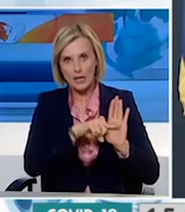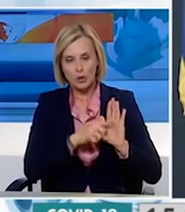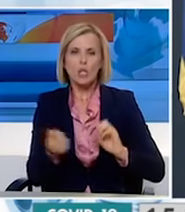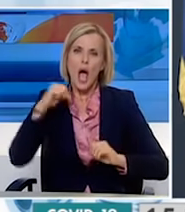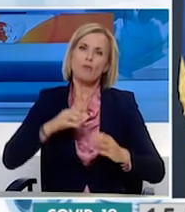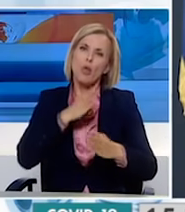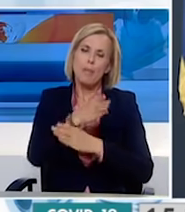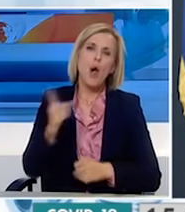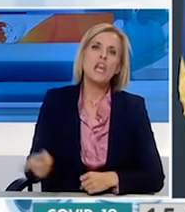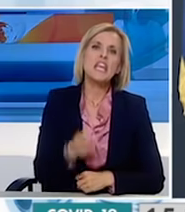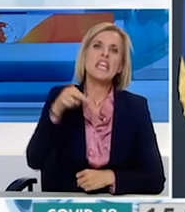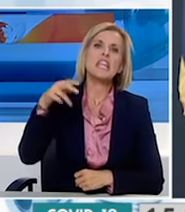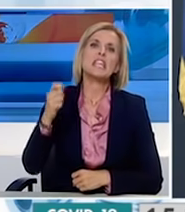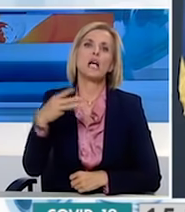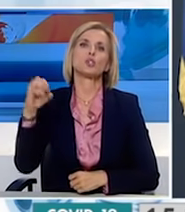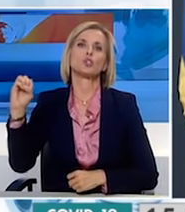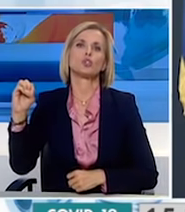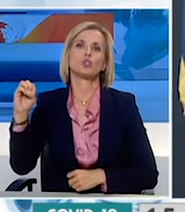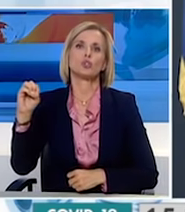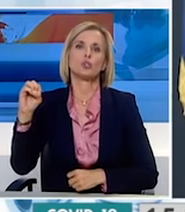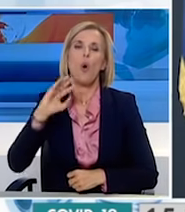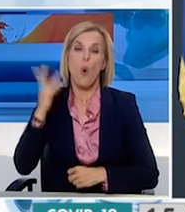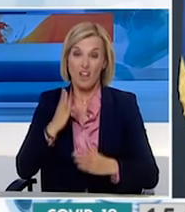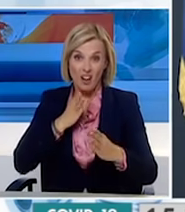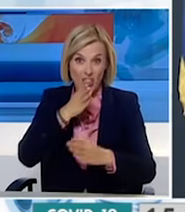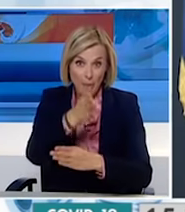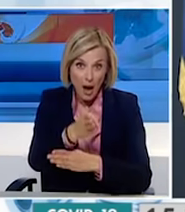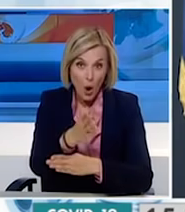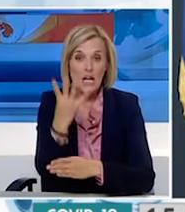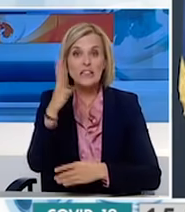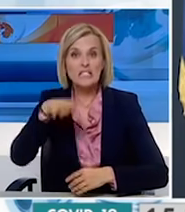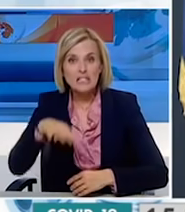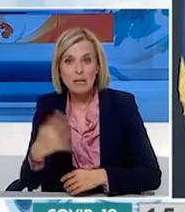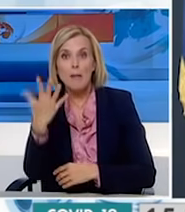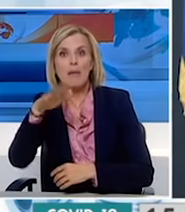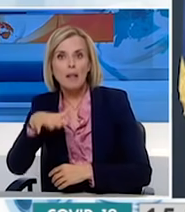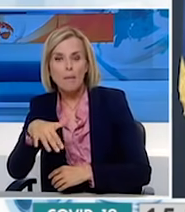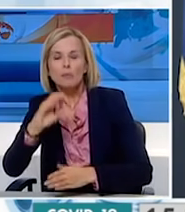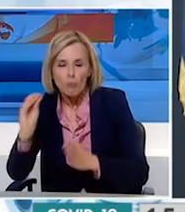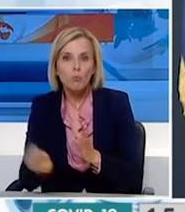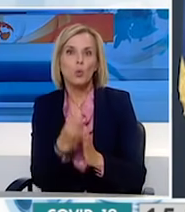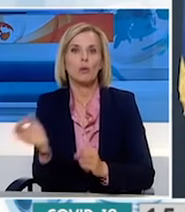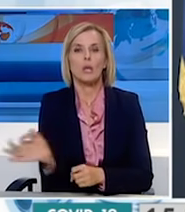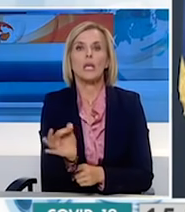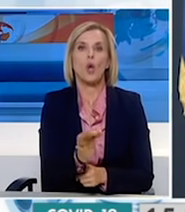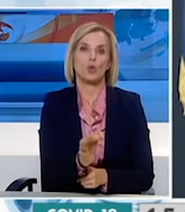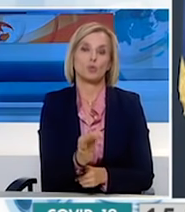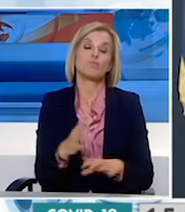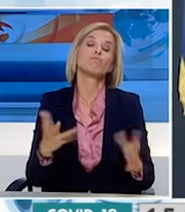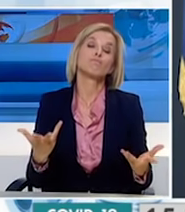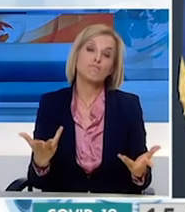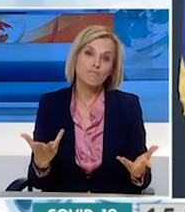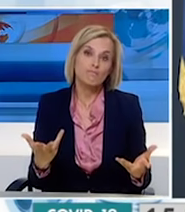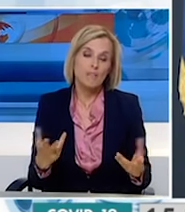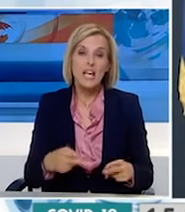Μπορεί να έχω εκτεθεί στον ιό και να υποάζω την νόσο. Άρα 4 μέρες μετά, 5 μέρες μετά εμφανίζω σύμπτωμα. Άρα, πολύ μεγαλύτερη σημασία από ένα